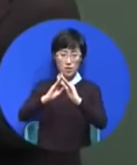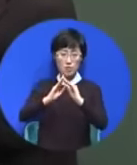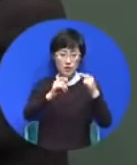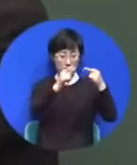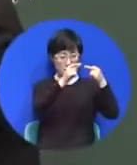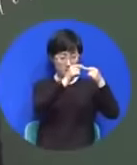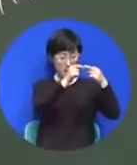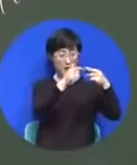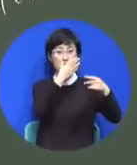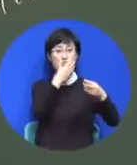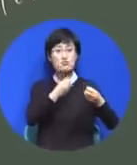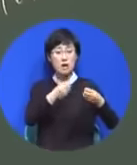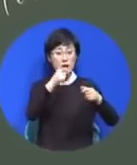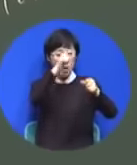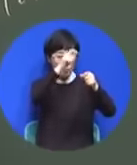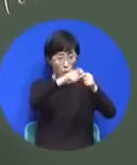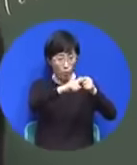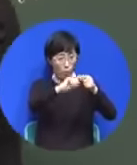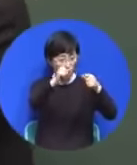해서이지를